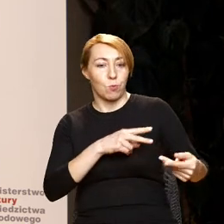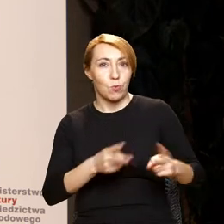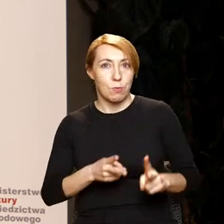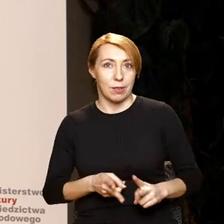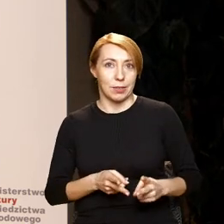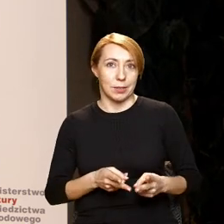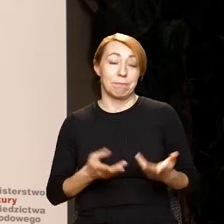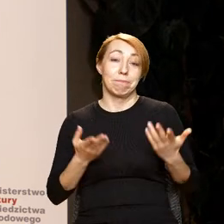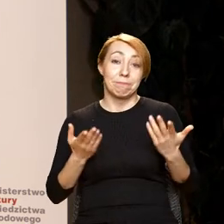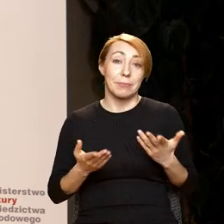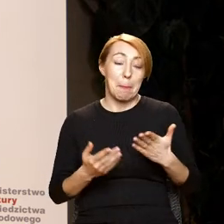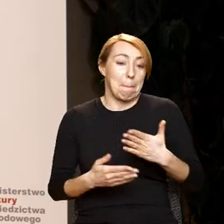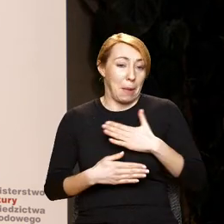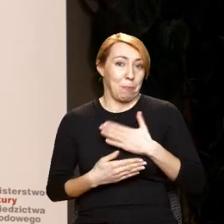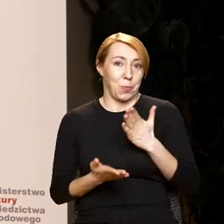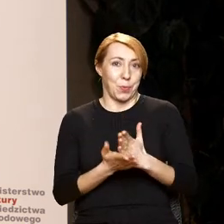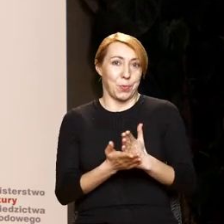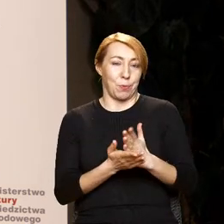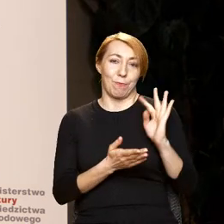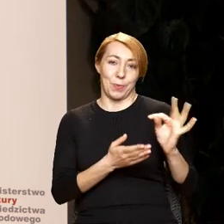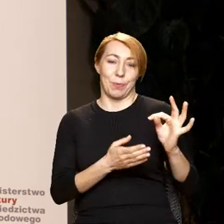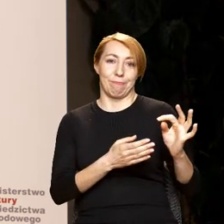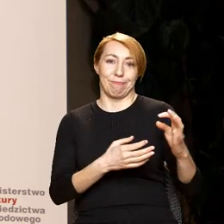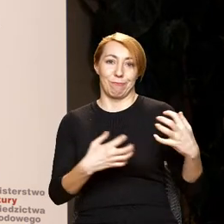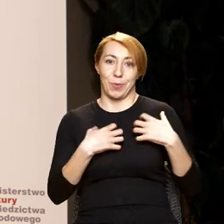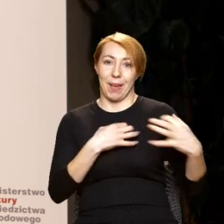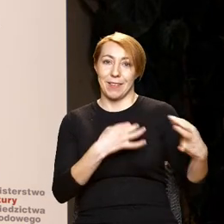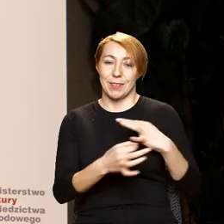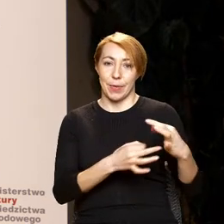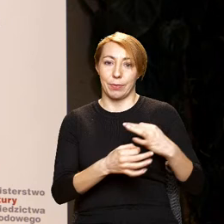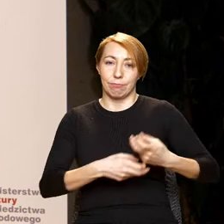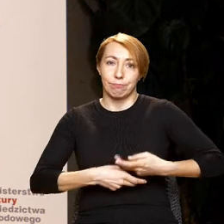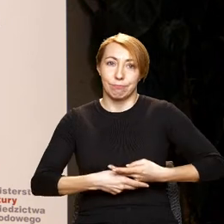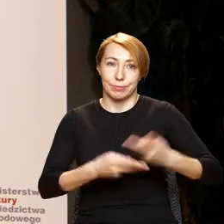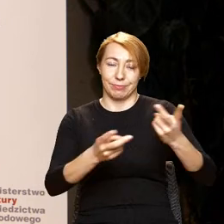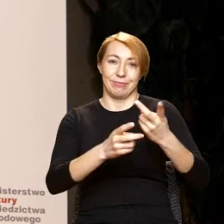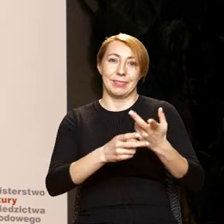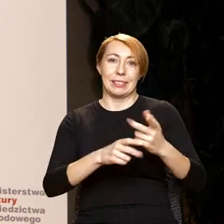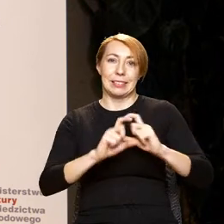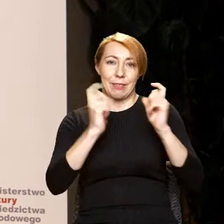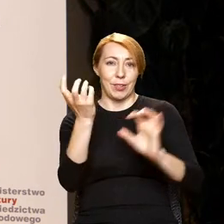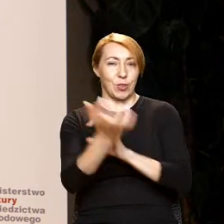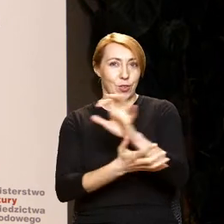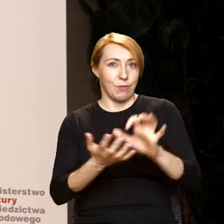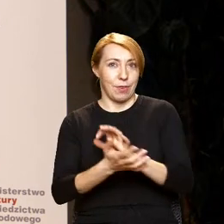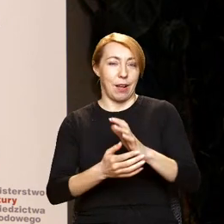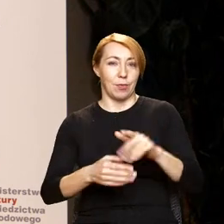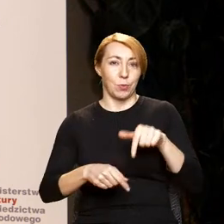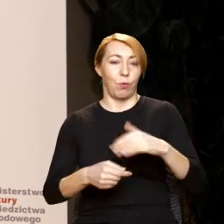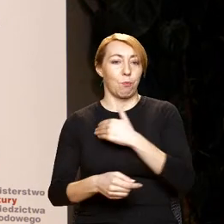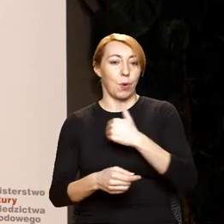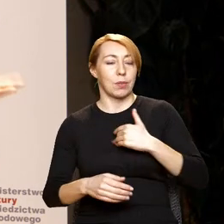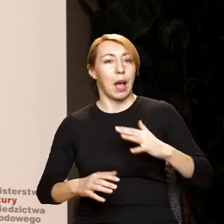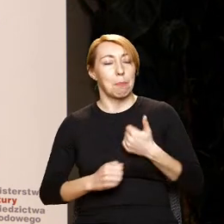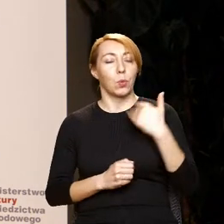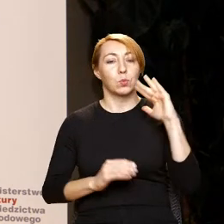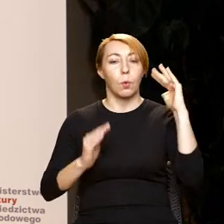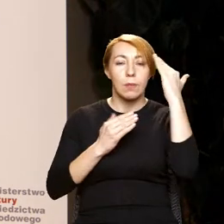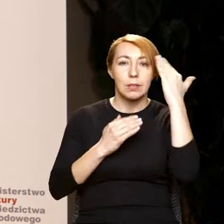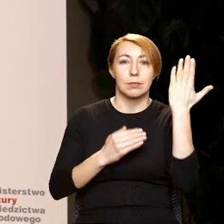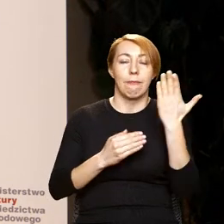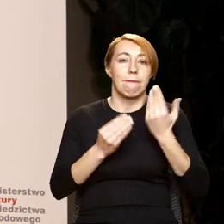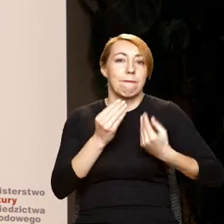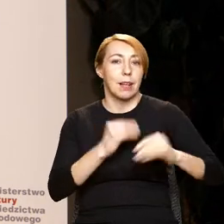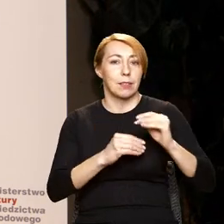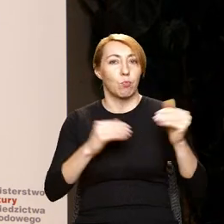no mamy w końcu biografię, niech to idzie w świat, niech to idzie po Polsce, żebyśmy dowiedzieli się więcej i mogli